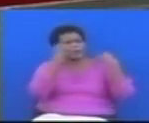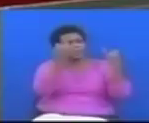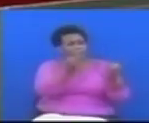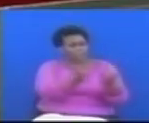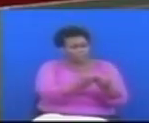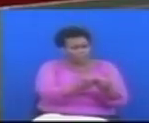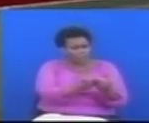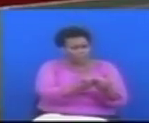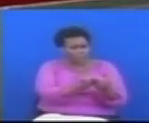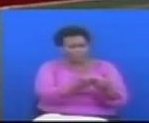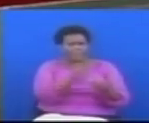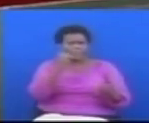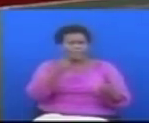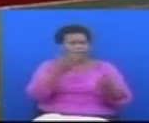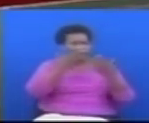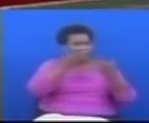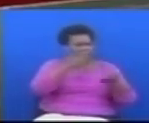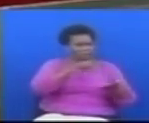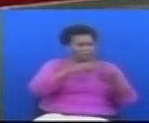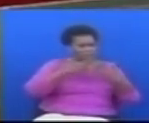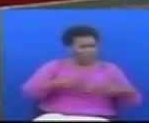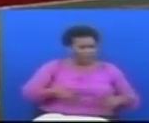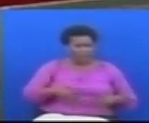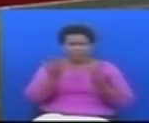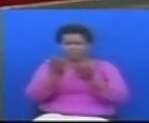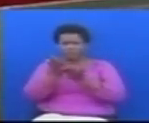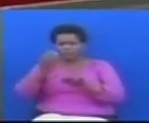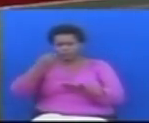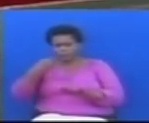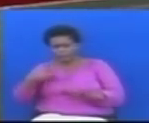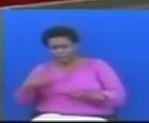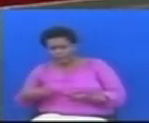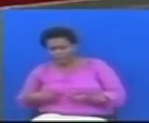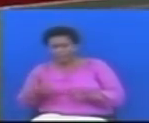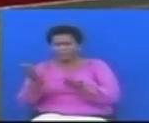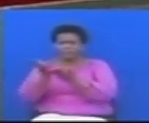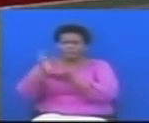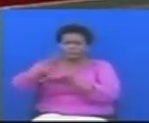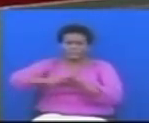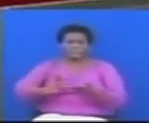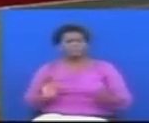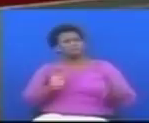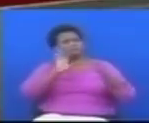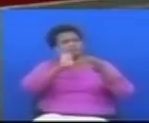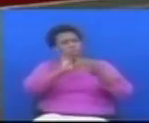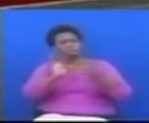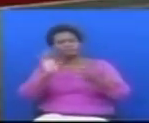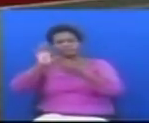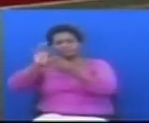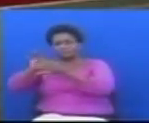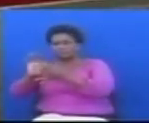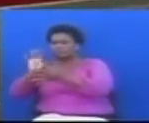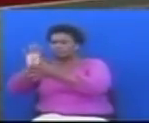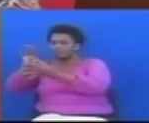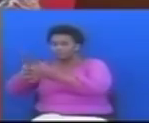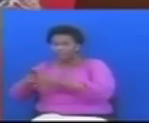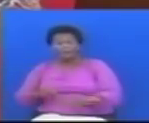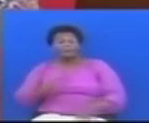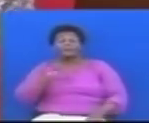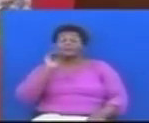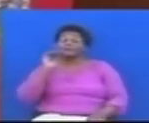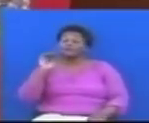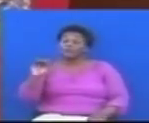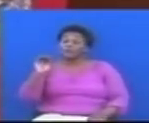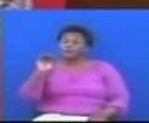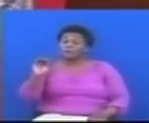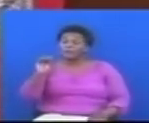cha afya, iwe mradi wa maji, iwe sekondari, waunganishe. Na tuliwaeleza variation ya namna hiyo inakubalika,